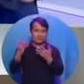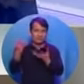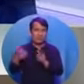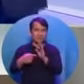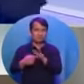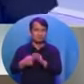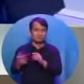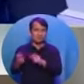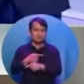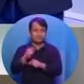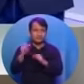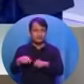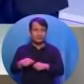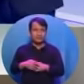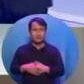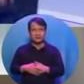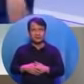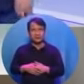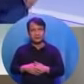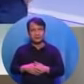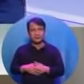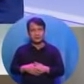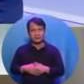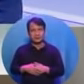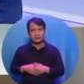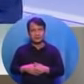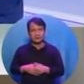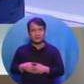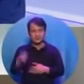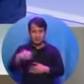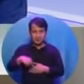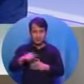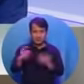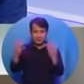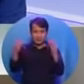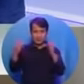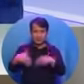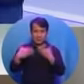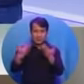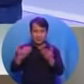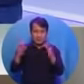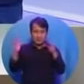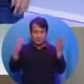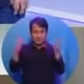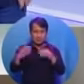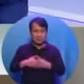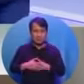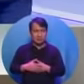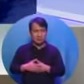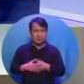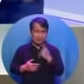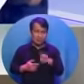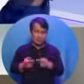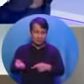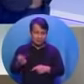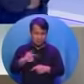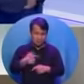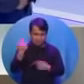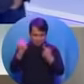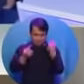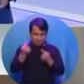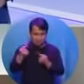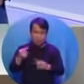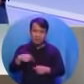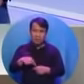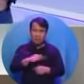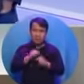bait, bait. Okay. Ma'am, mabuhay kayo. Eh, sana lahat ng tao katulad ninyo. Sir, yung ano ko lang sana, sir, yung